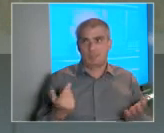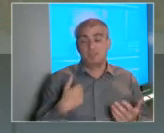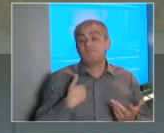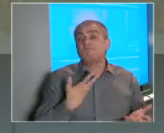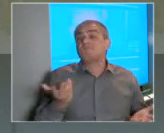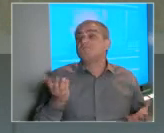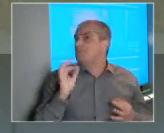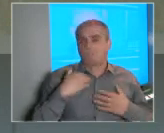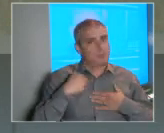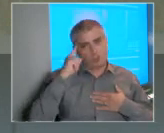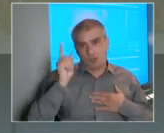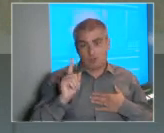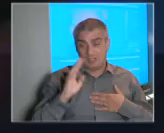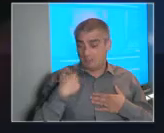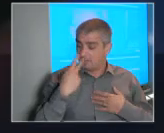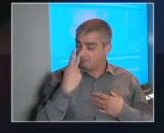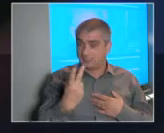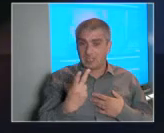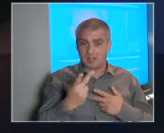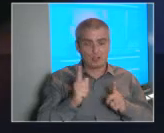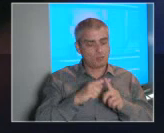תהרוג אותי, אם אני מסתכל על זה